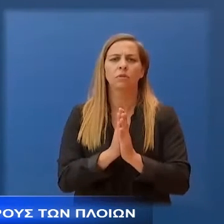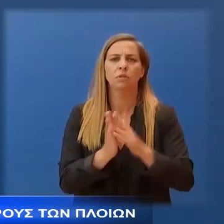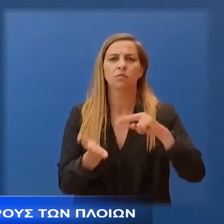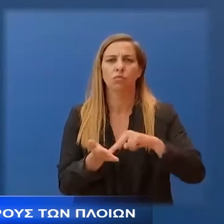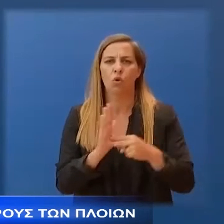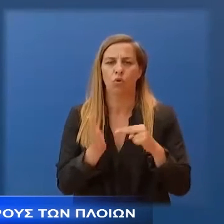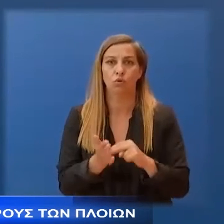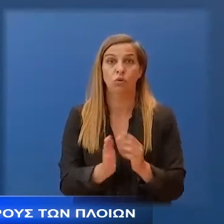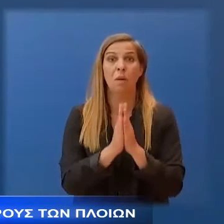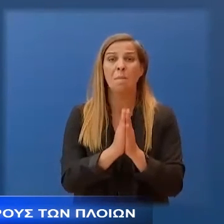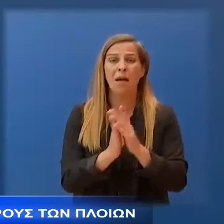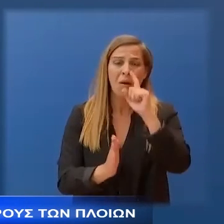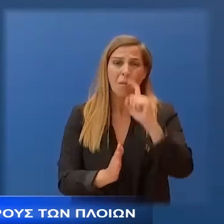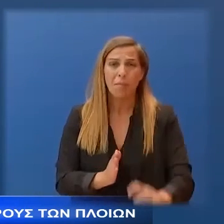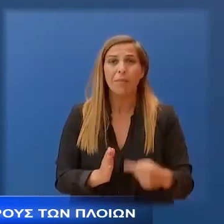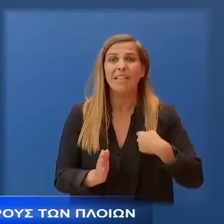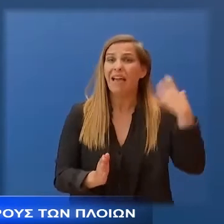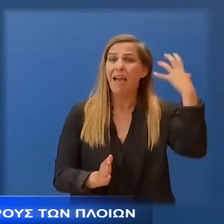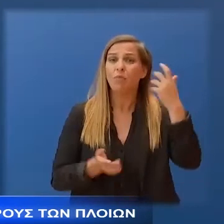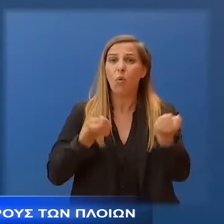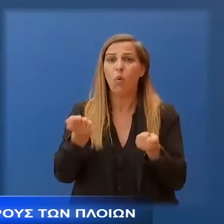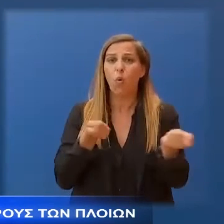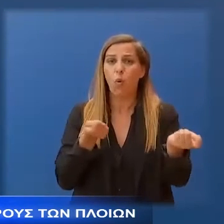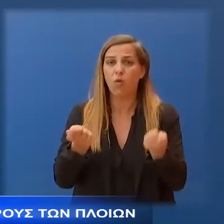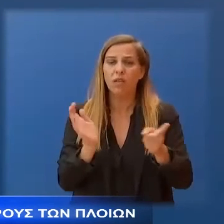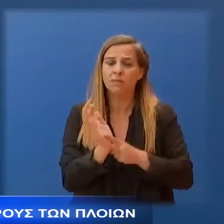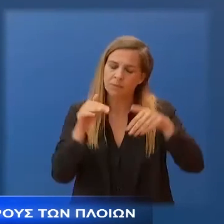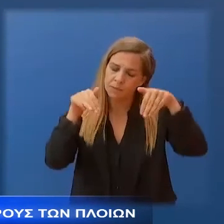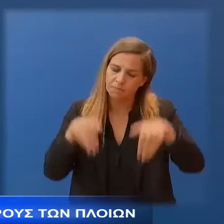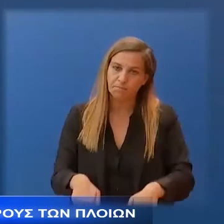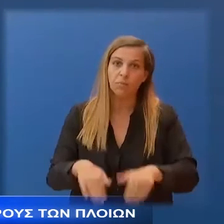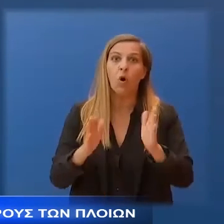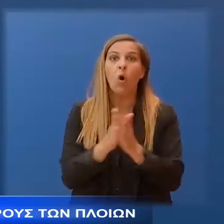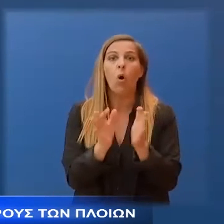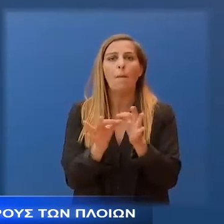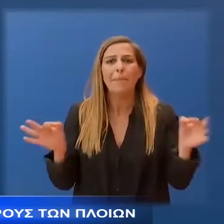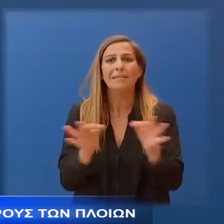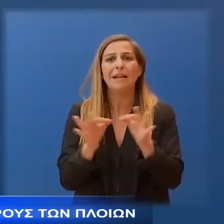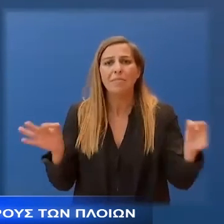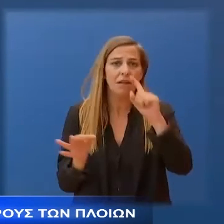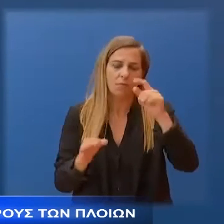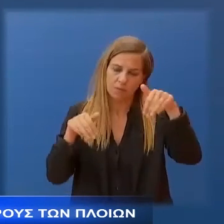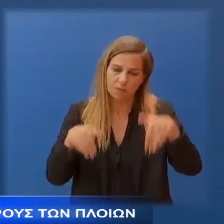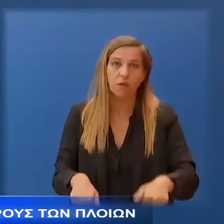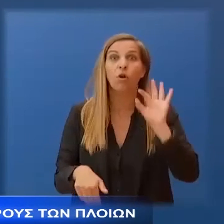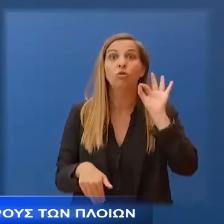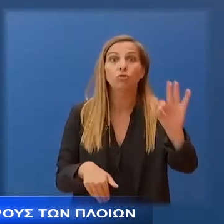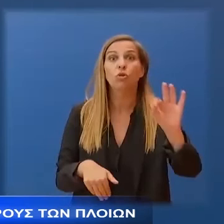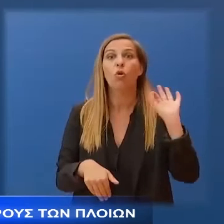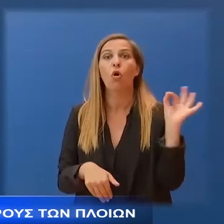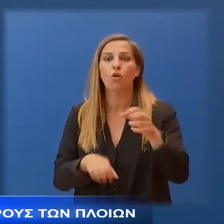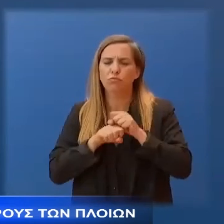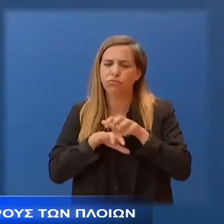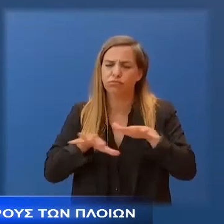πολίτες να ακολουθούν τις οδηγίες των ειδικών και να συμμορφώνονται με τα μέτρα για τον περιορισμό της διασποράς.